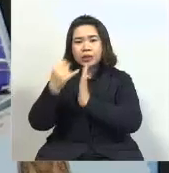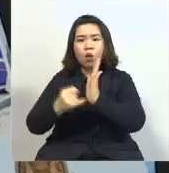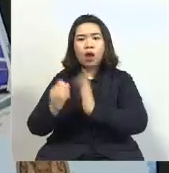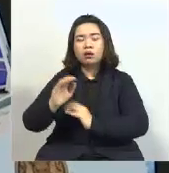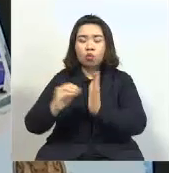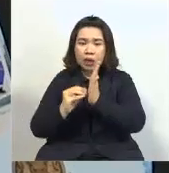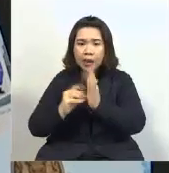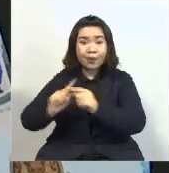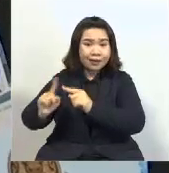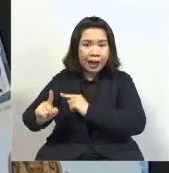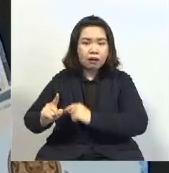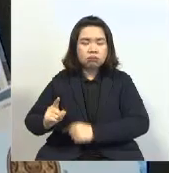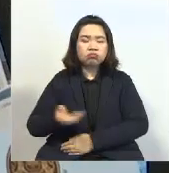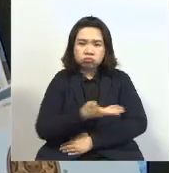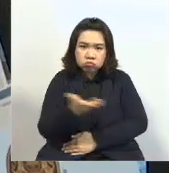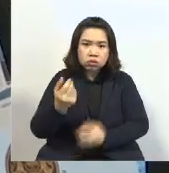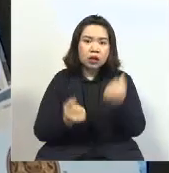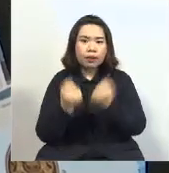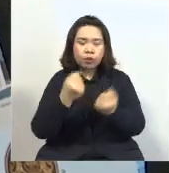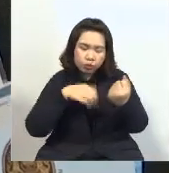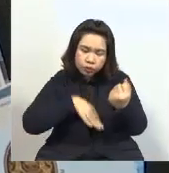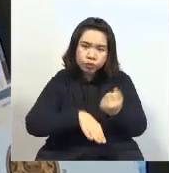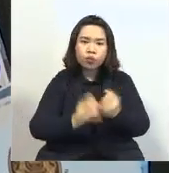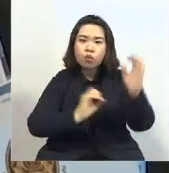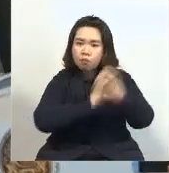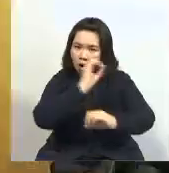ะให้การเดินทางของประชาชนลดอุบัติเหตุในพื้น